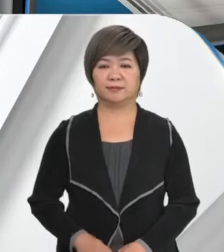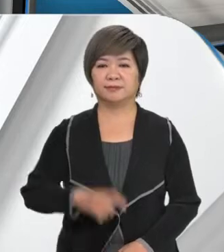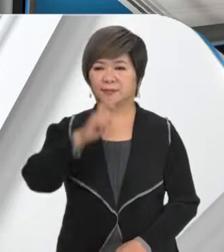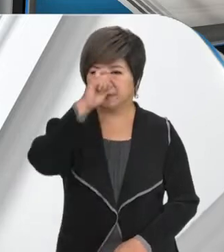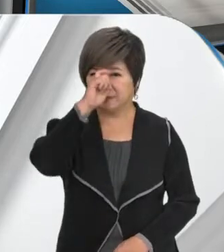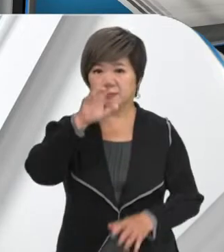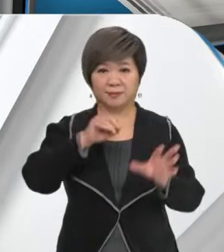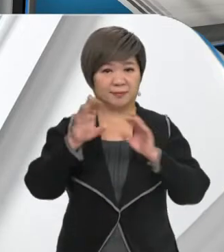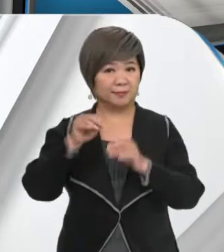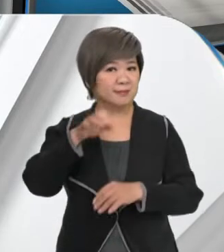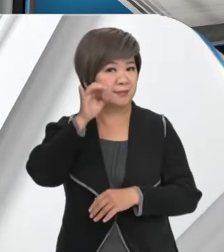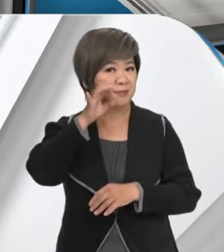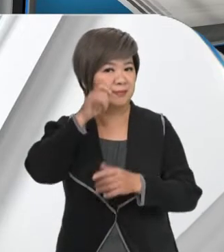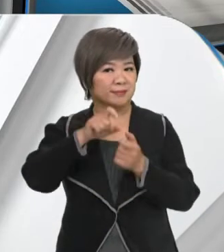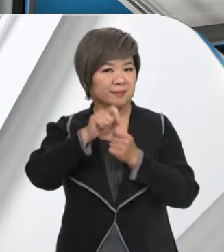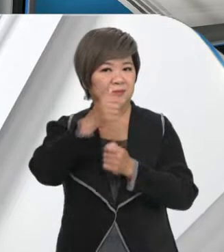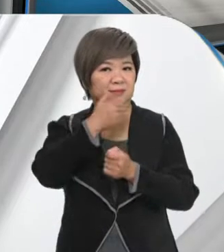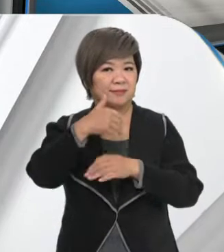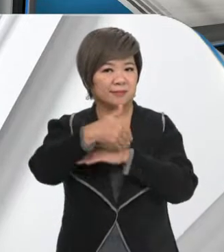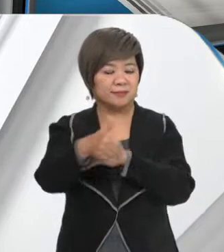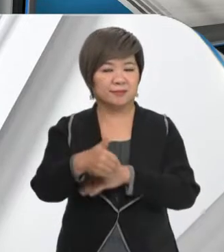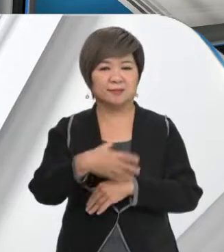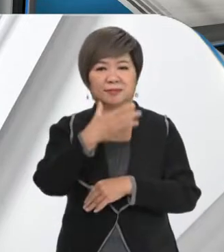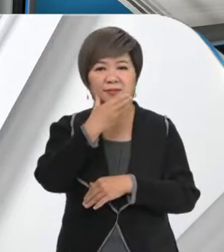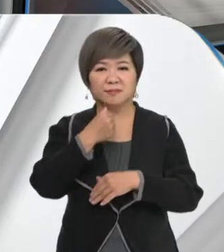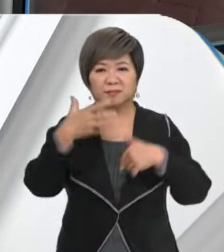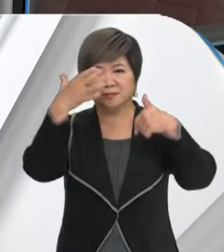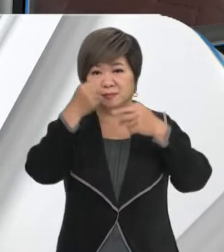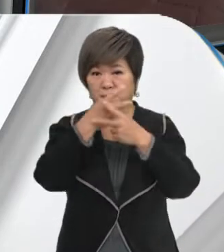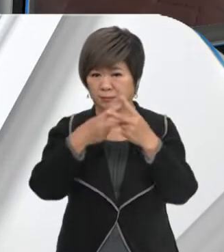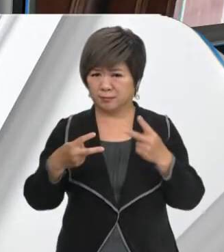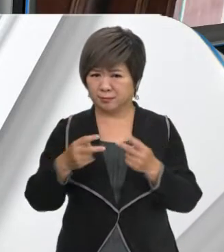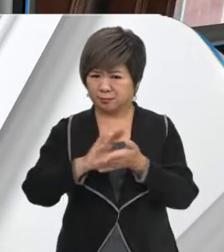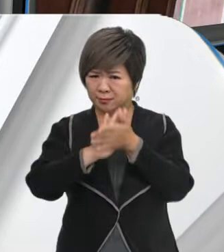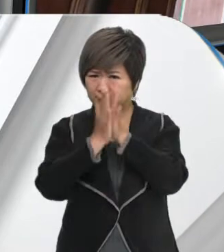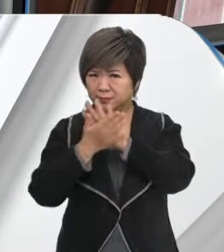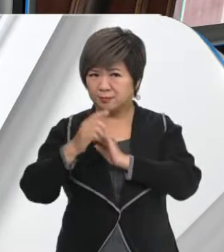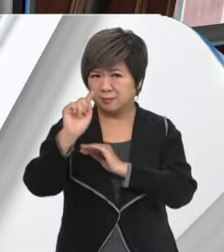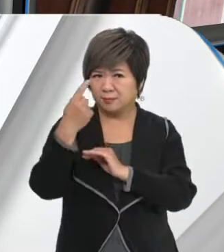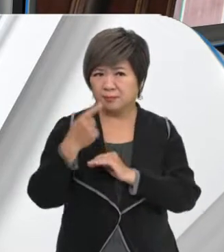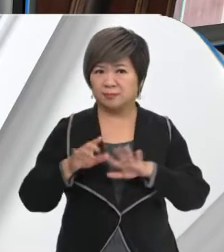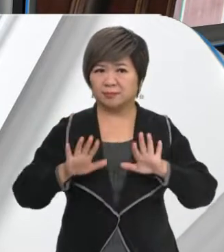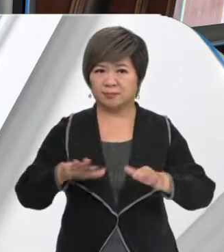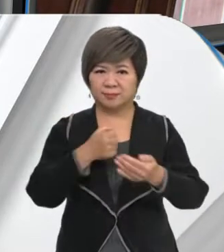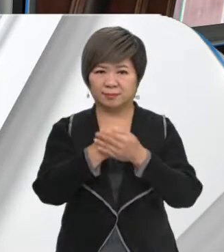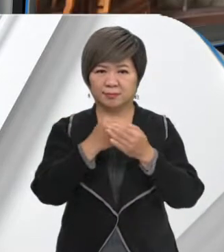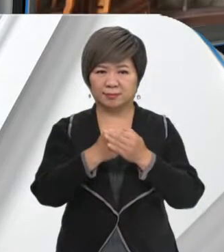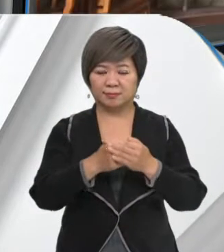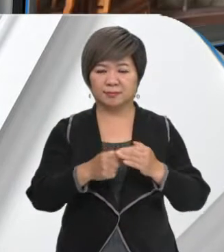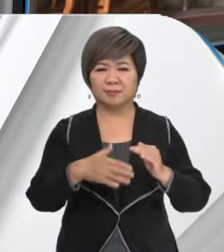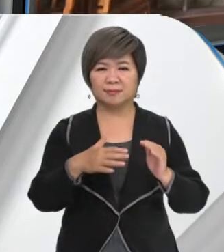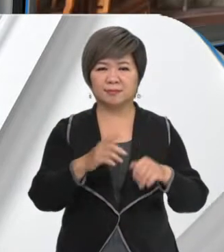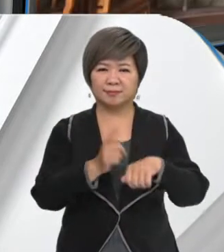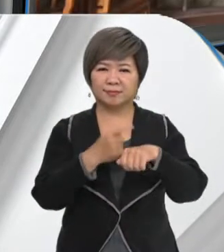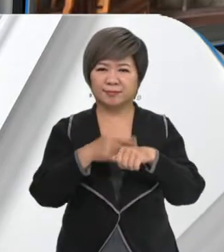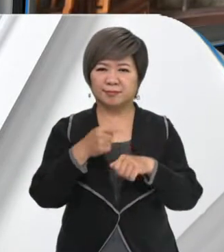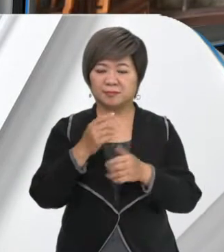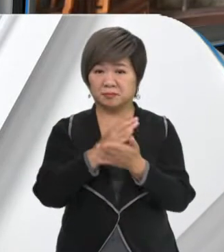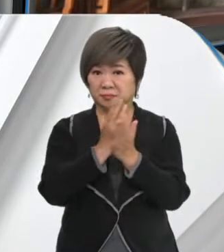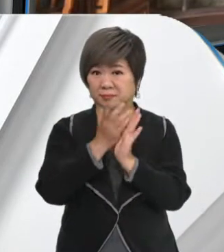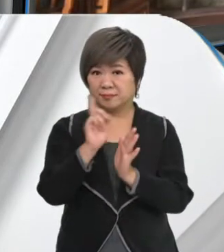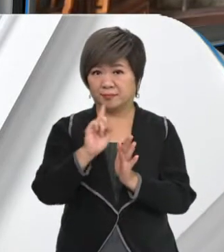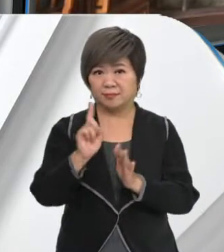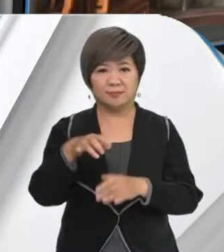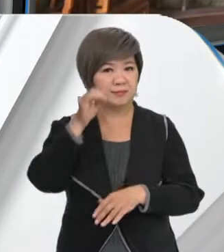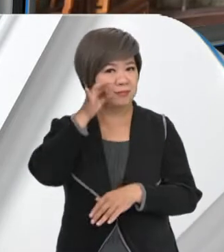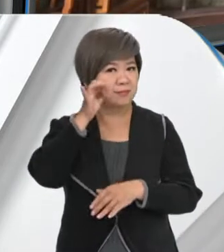为都会调查中发展人情香港和罗哈和牛鹅形成界韩国两下韩保留类内地有哈家的秀